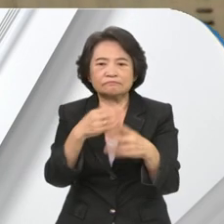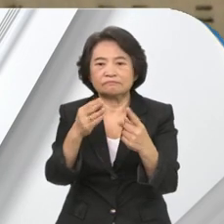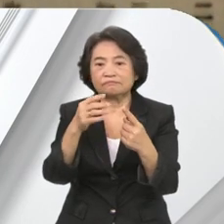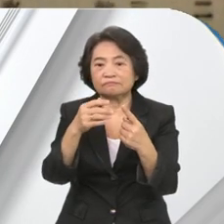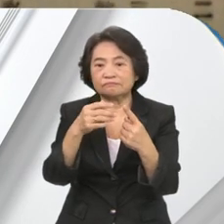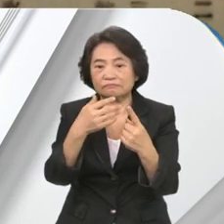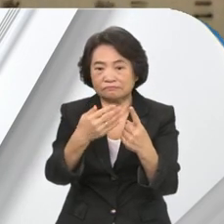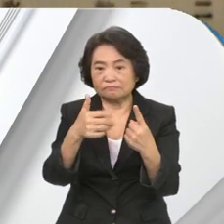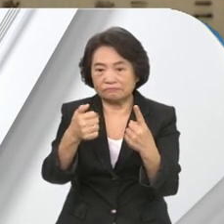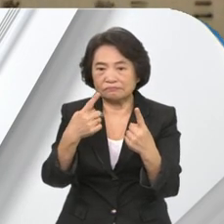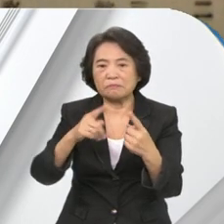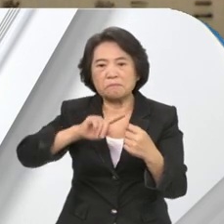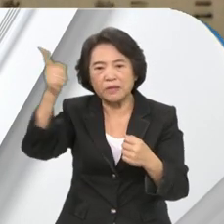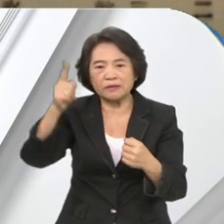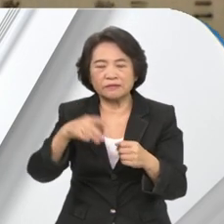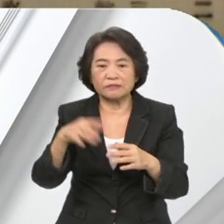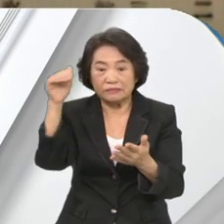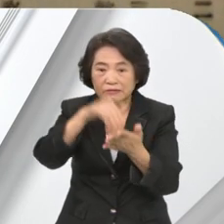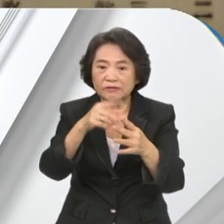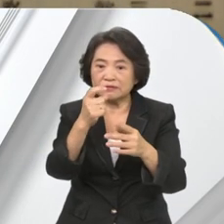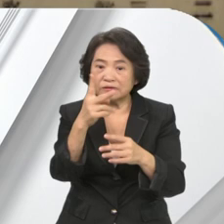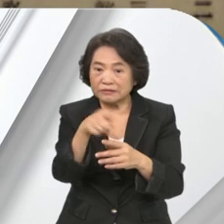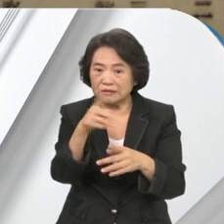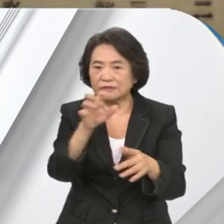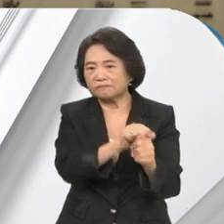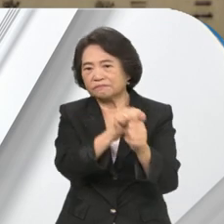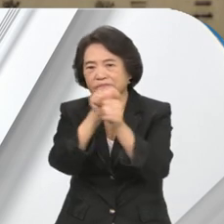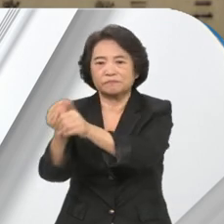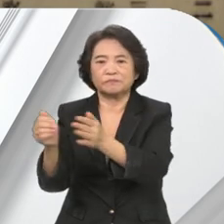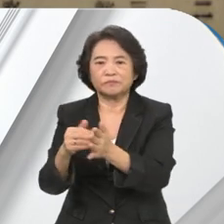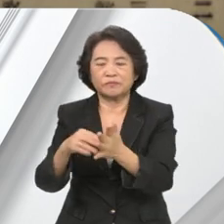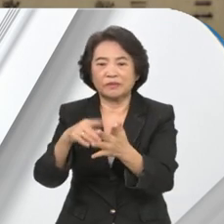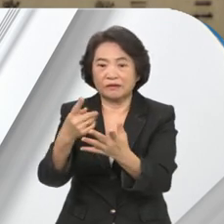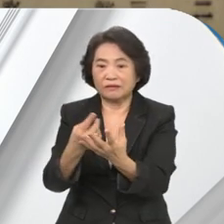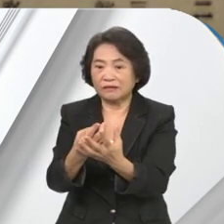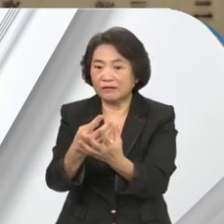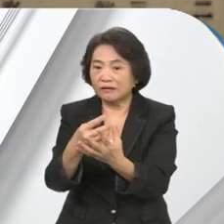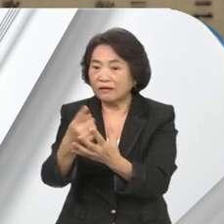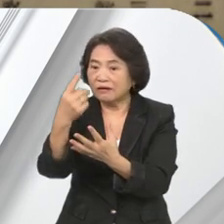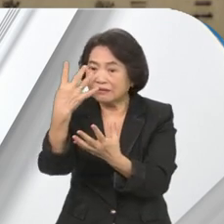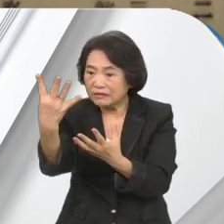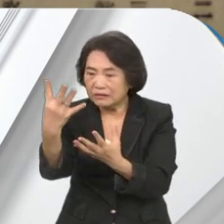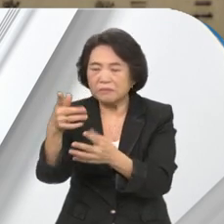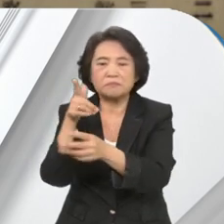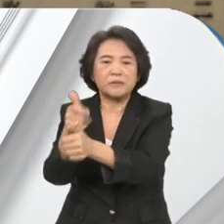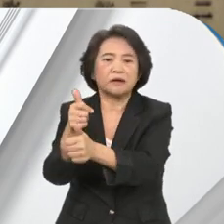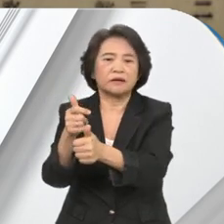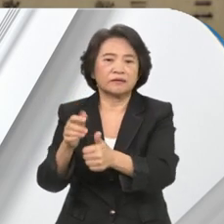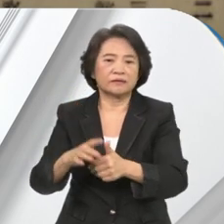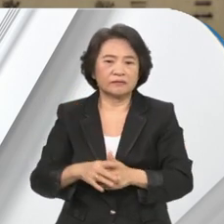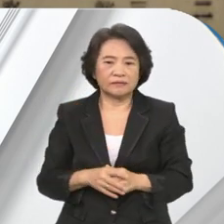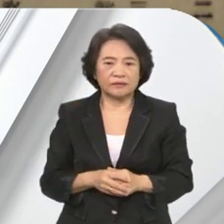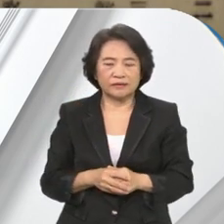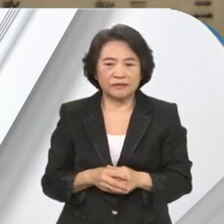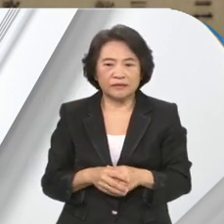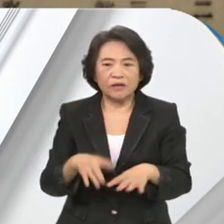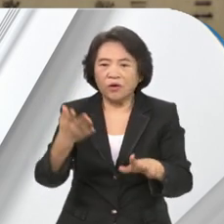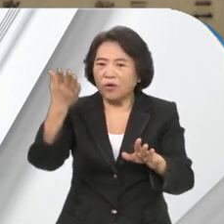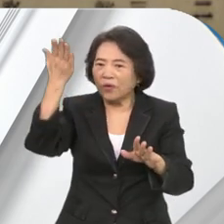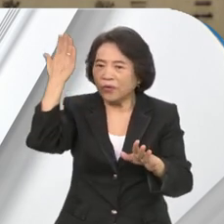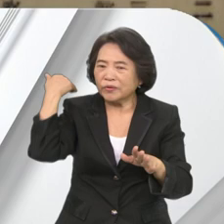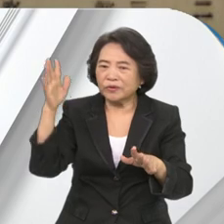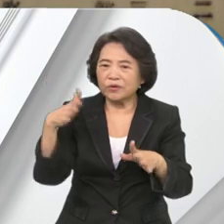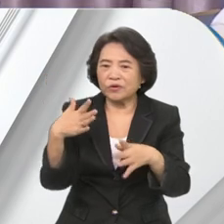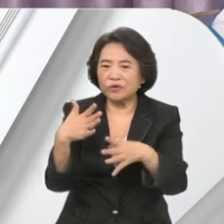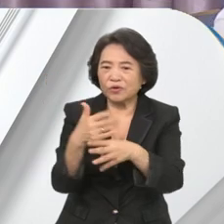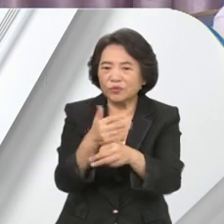叛乱罪起诉。这名声音演员本人做起来，其中是演员本人从业。 讲最先是看像你那么个